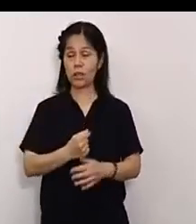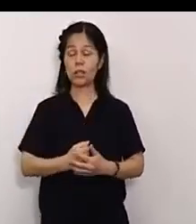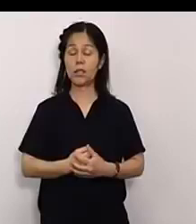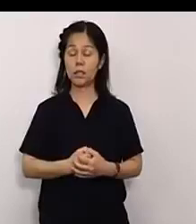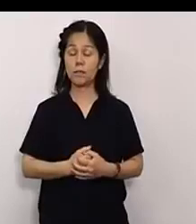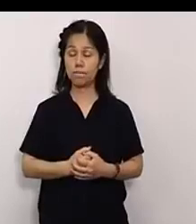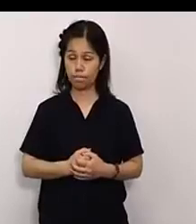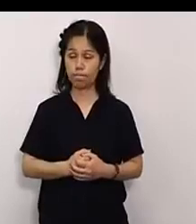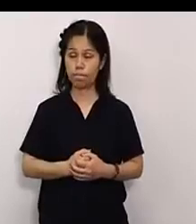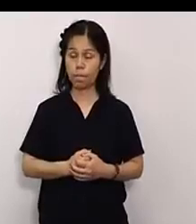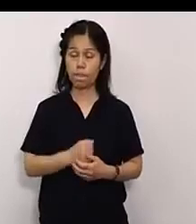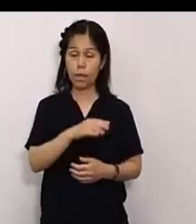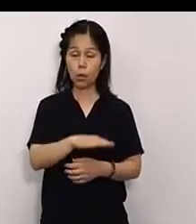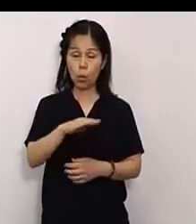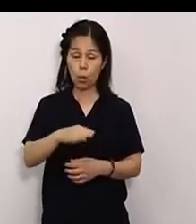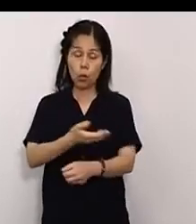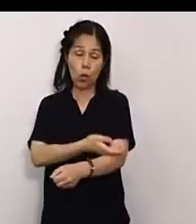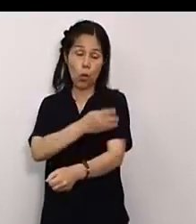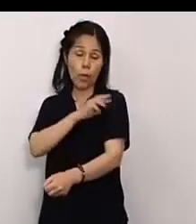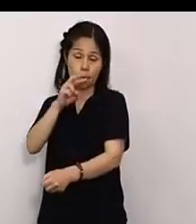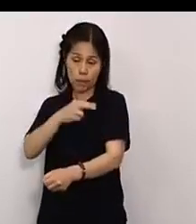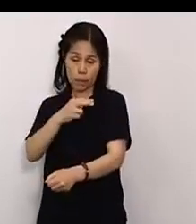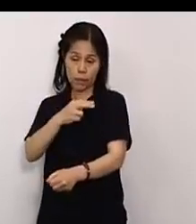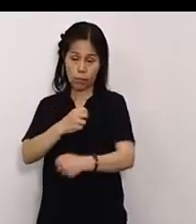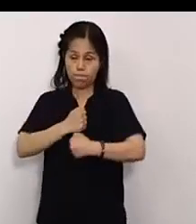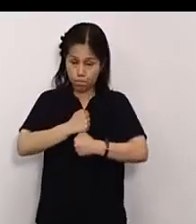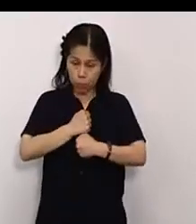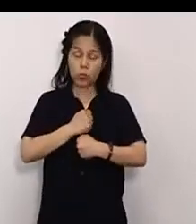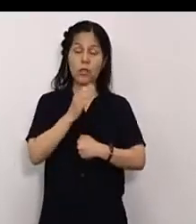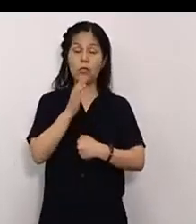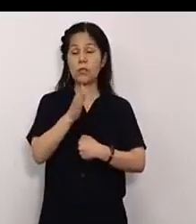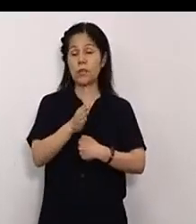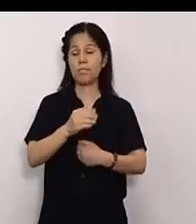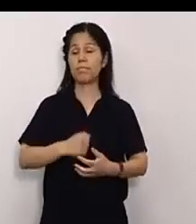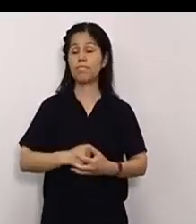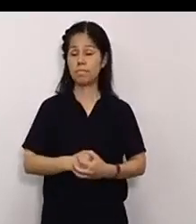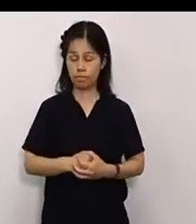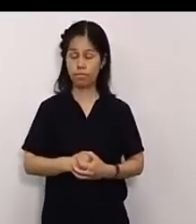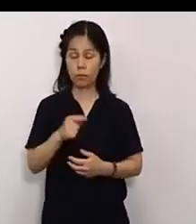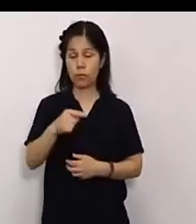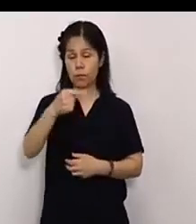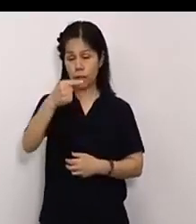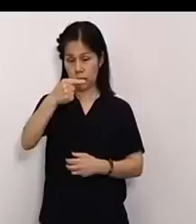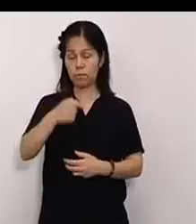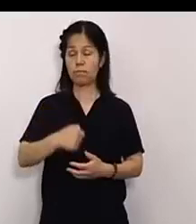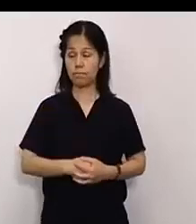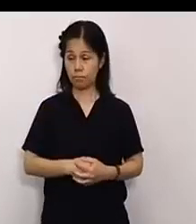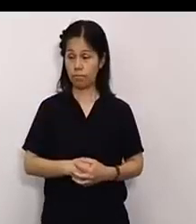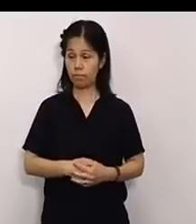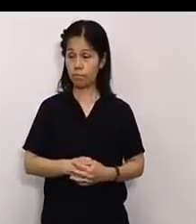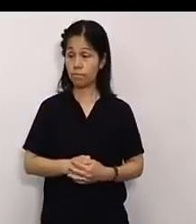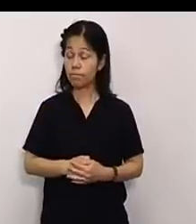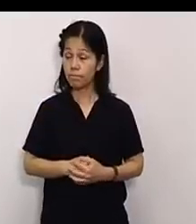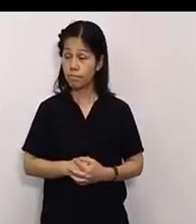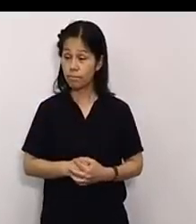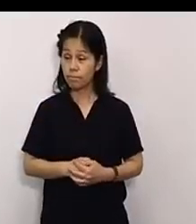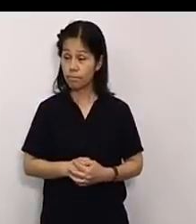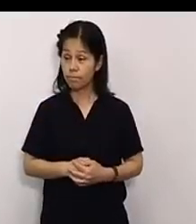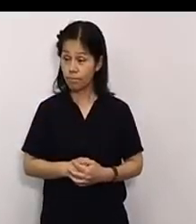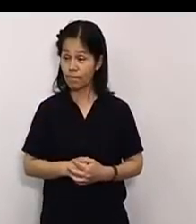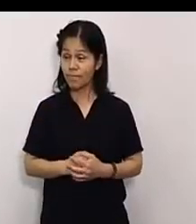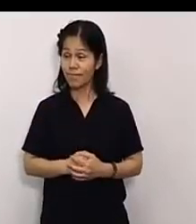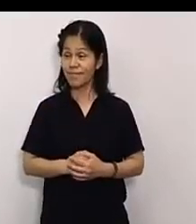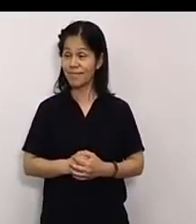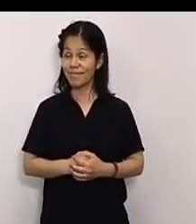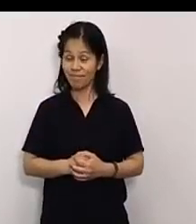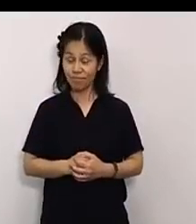思います。まず子どもの権利を守ってくださいということを訴えたいと思います。そういう仕組みを、 ごめんなさ